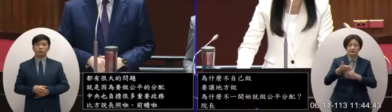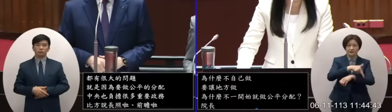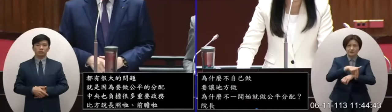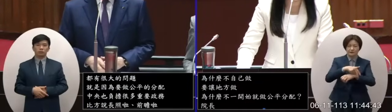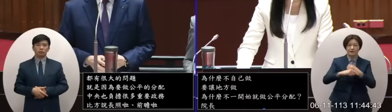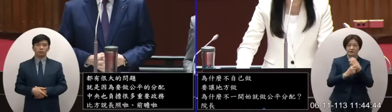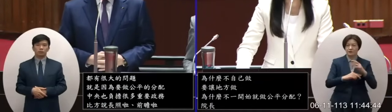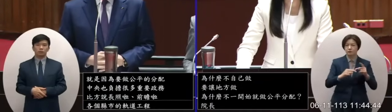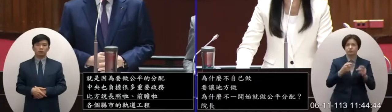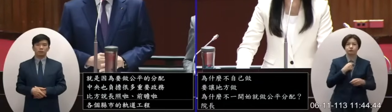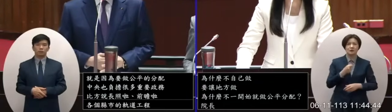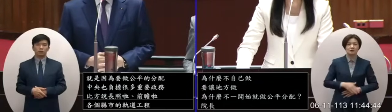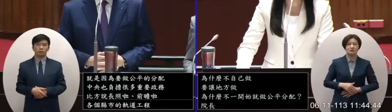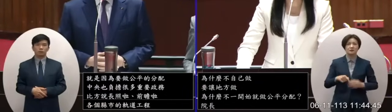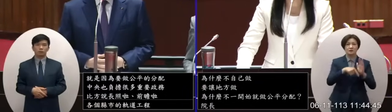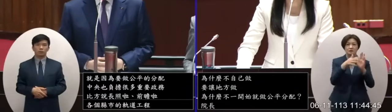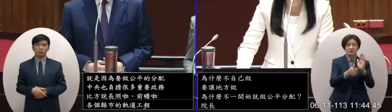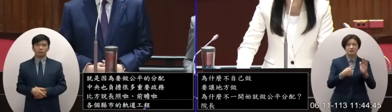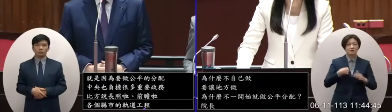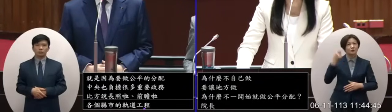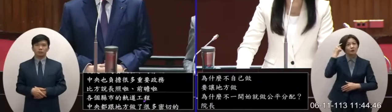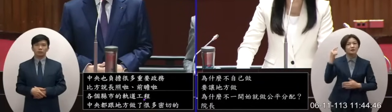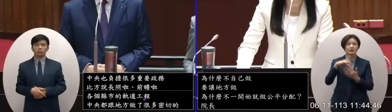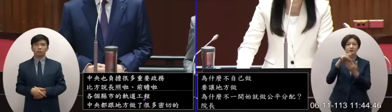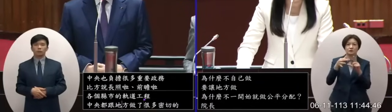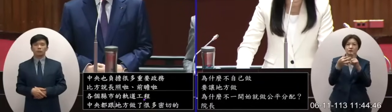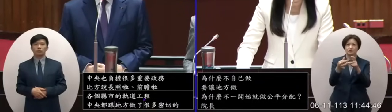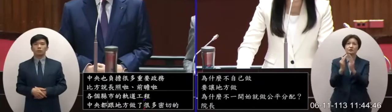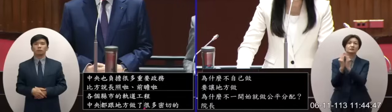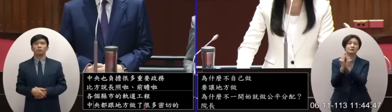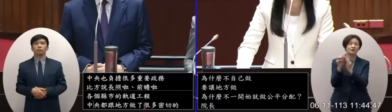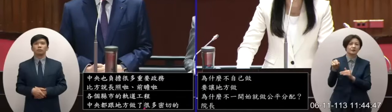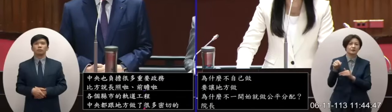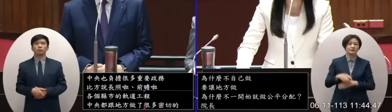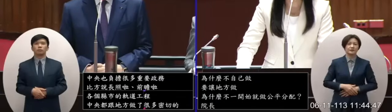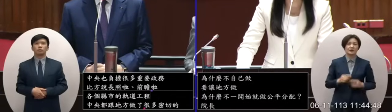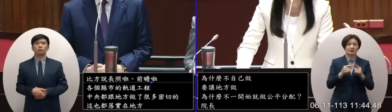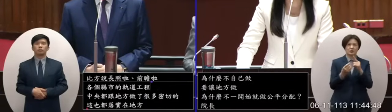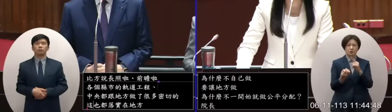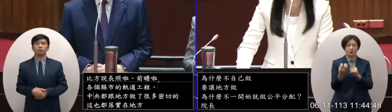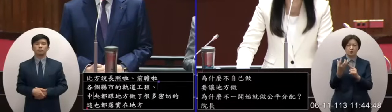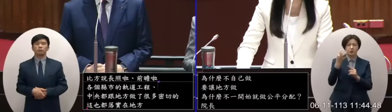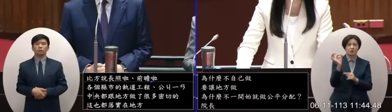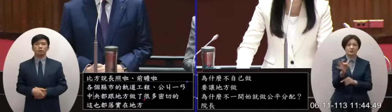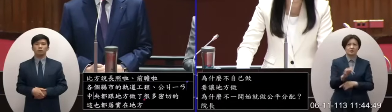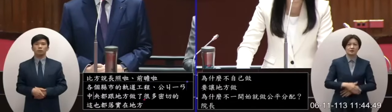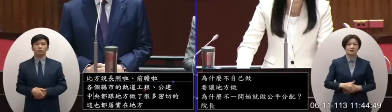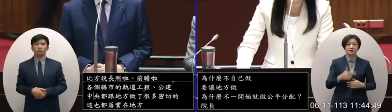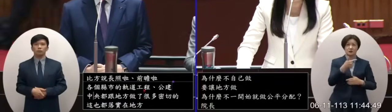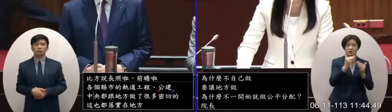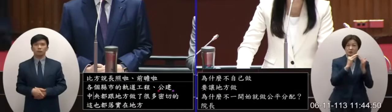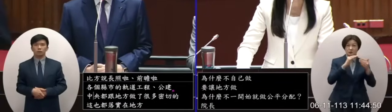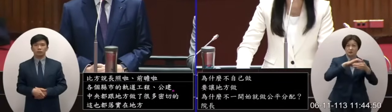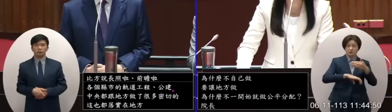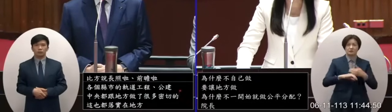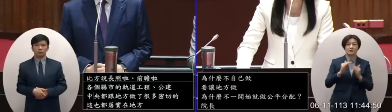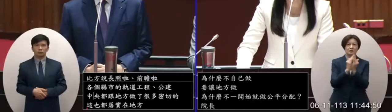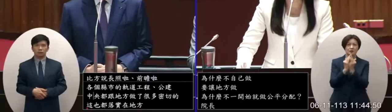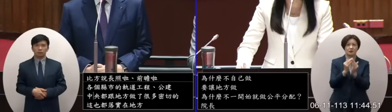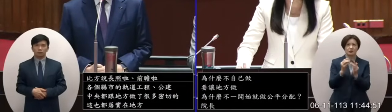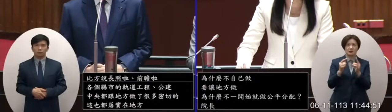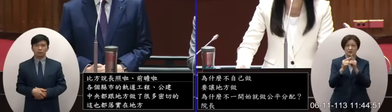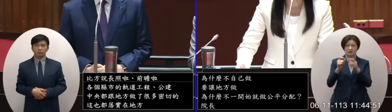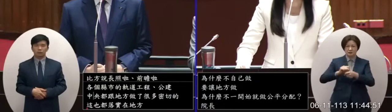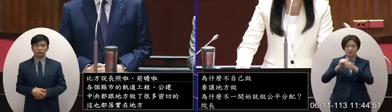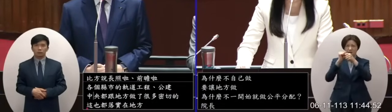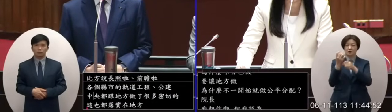哦。那院长，我想哦，就以本席的选区桃园来说，我们人口成长真的非常快速哦，在六都当中，我们已经是人口年增